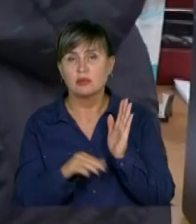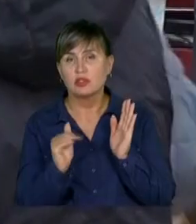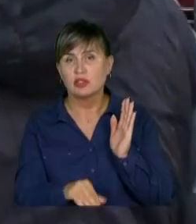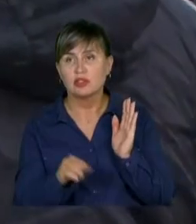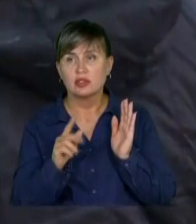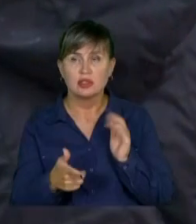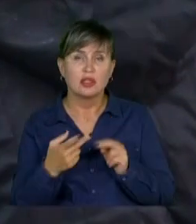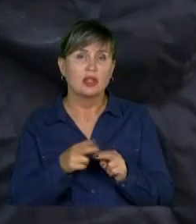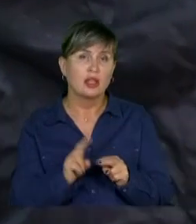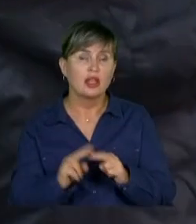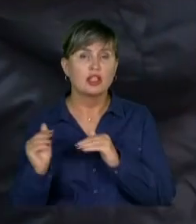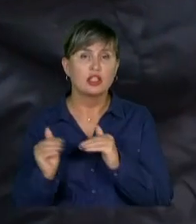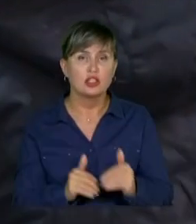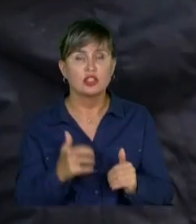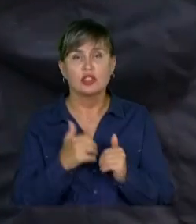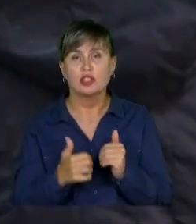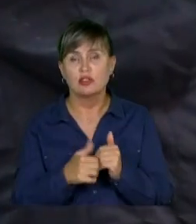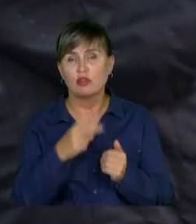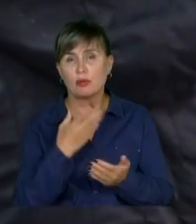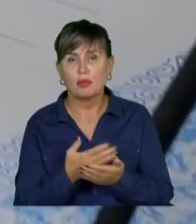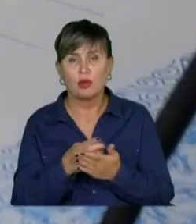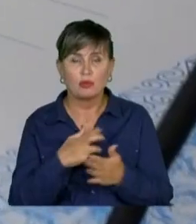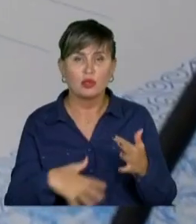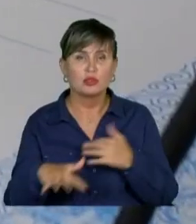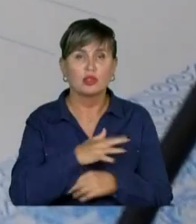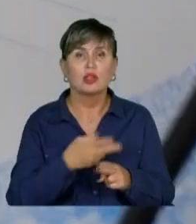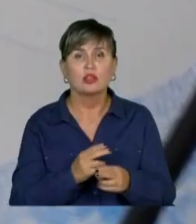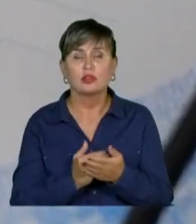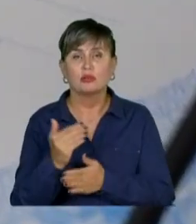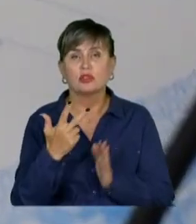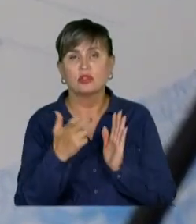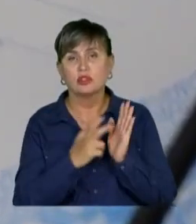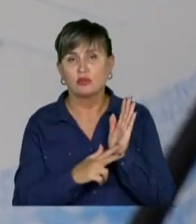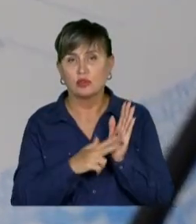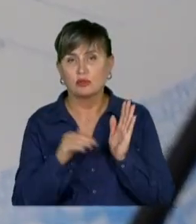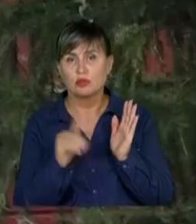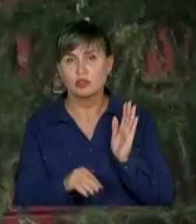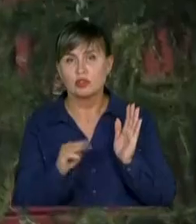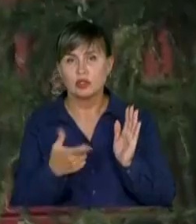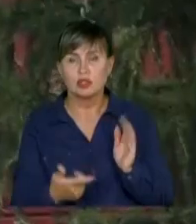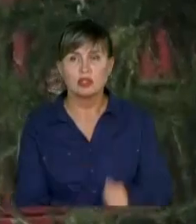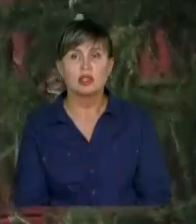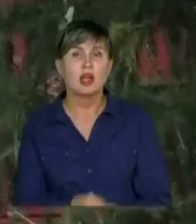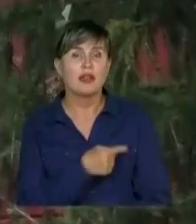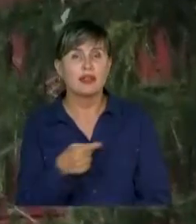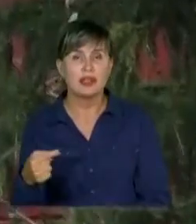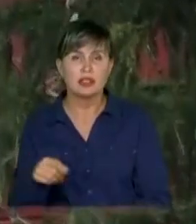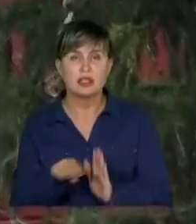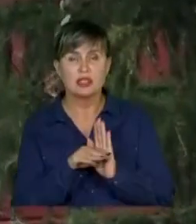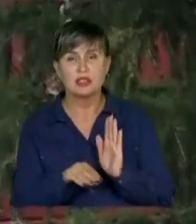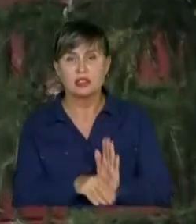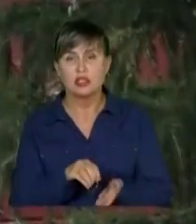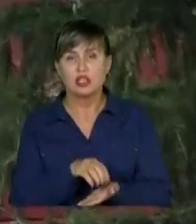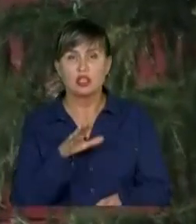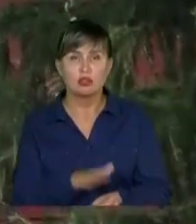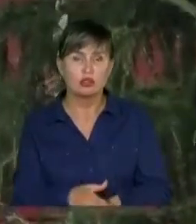тенге. Это значительно ниже среднего показателя по стране, который превышает 380 тысяч тенге. Отрицательная статистика